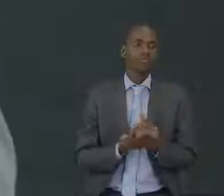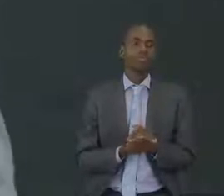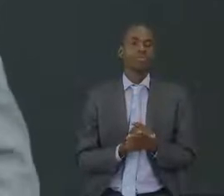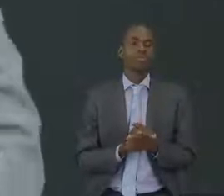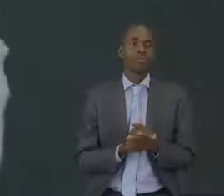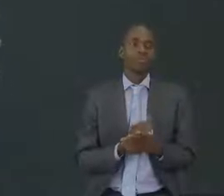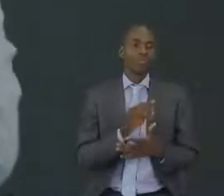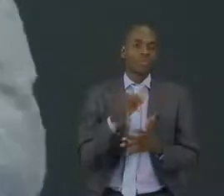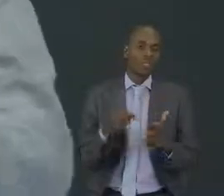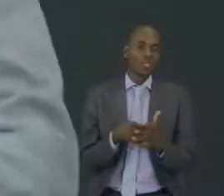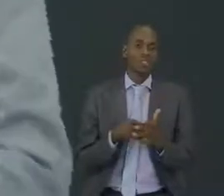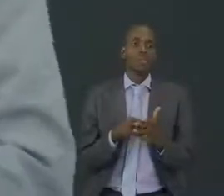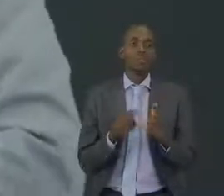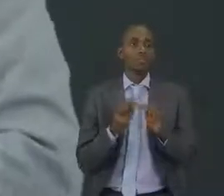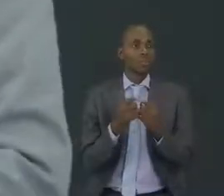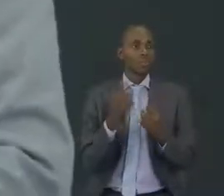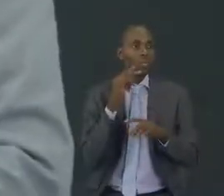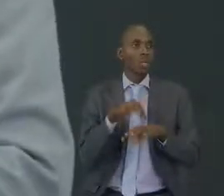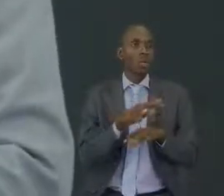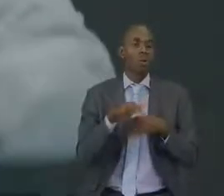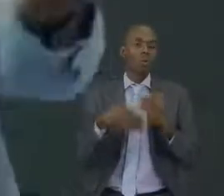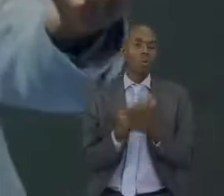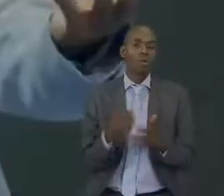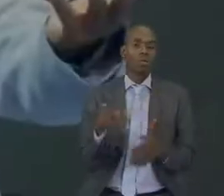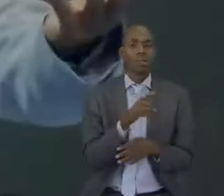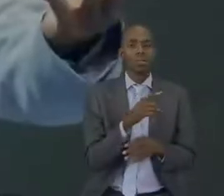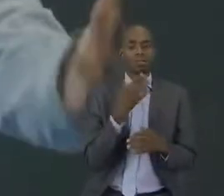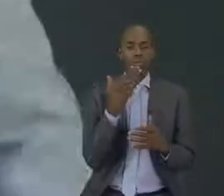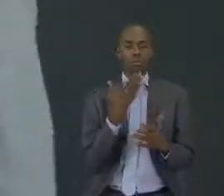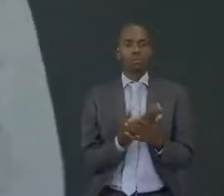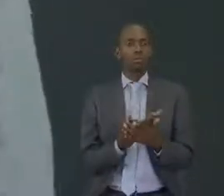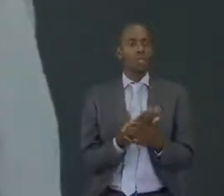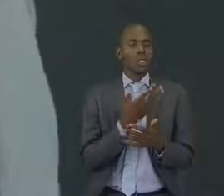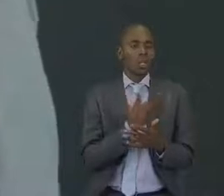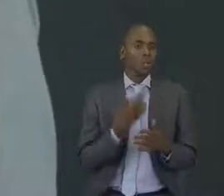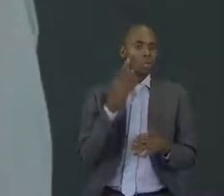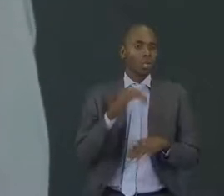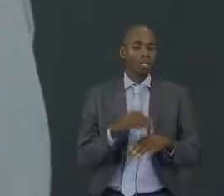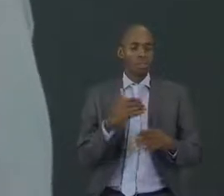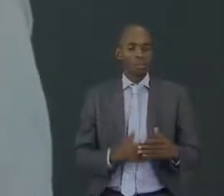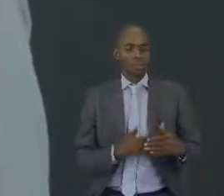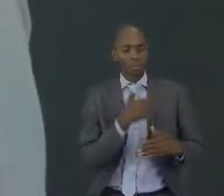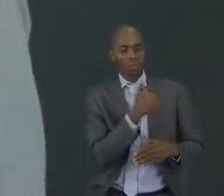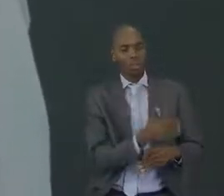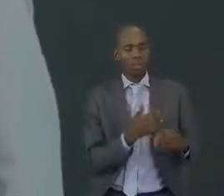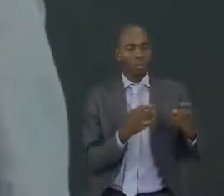Telle tribu, regarde, voyez-les, ils étaient tous bien portants. Voyez l'autre tribu, ils étaient tous bien